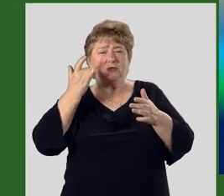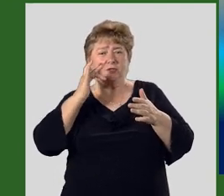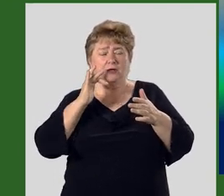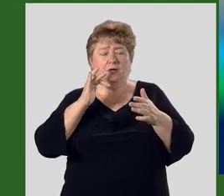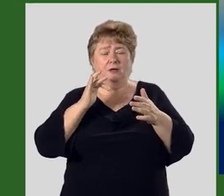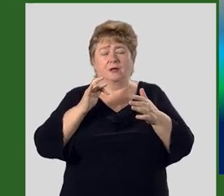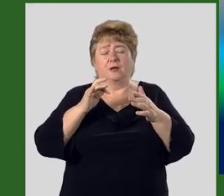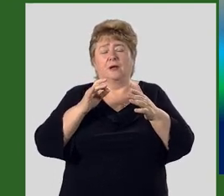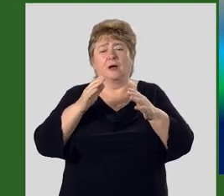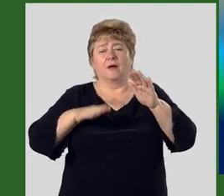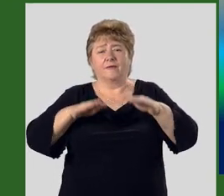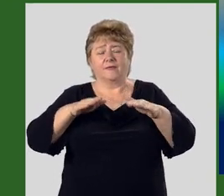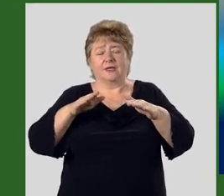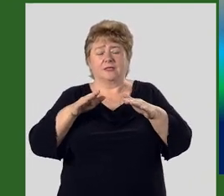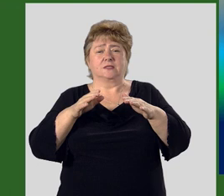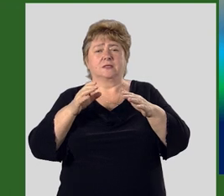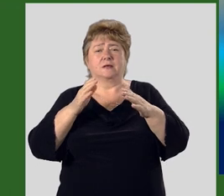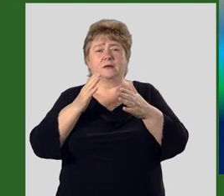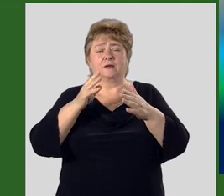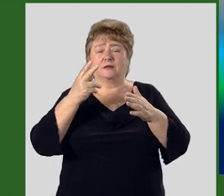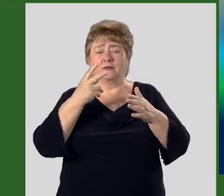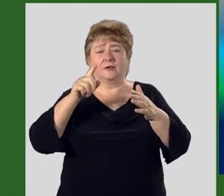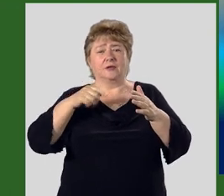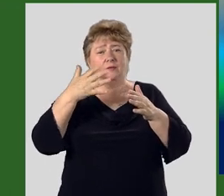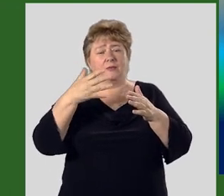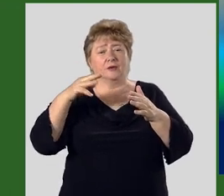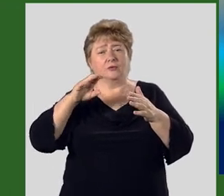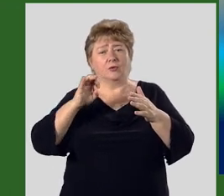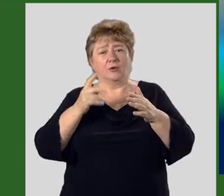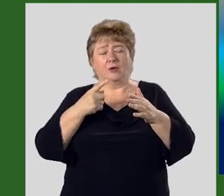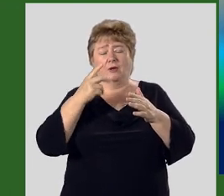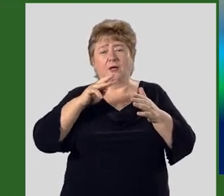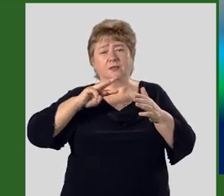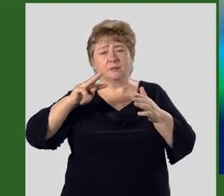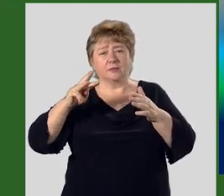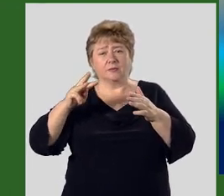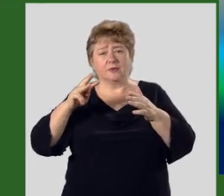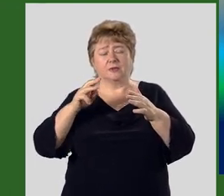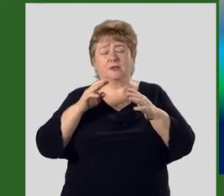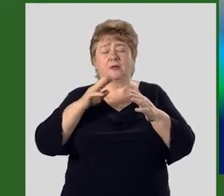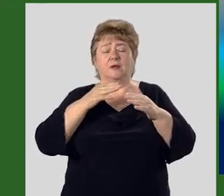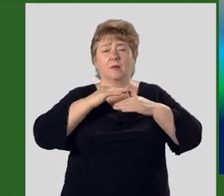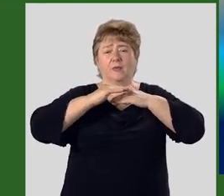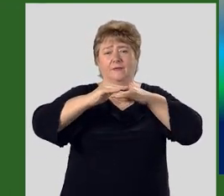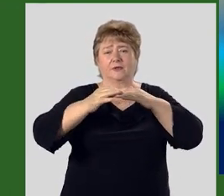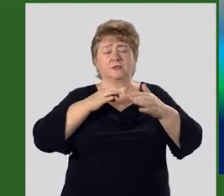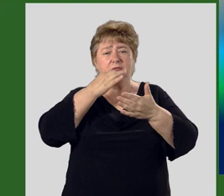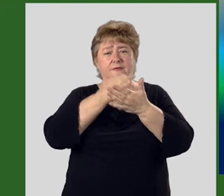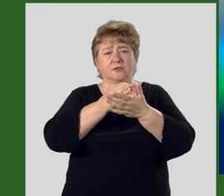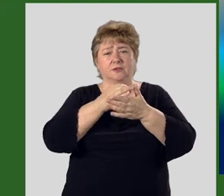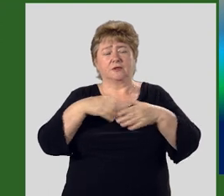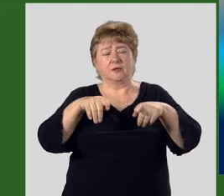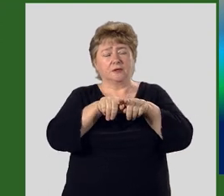США. Вес Эрте 2,5 тонны, а 1 миллиметр на его поверхности